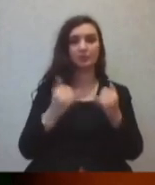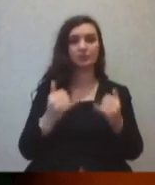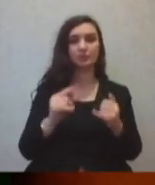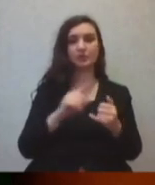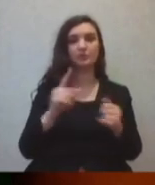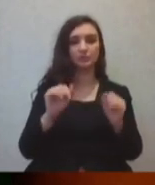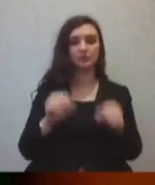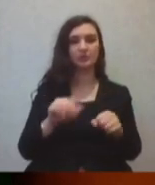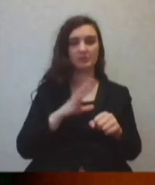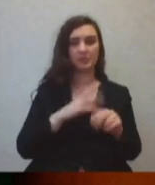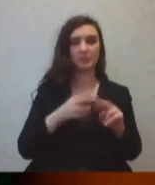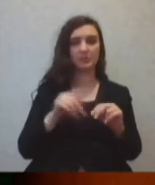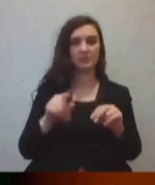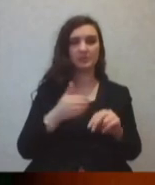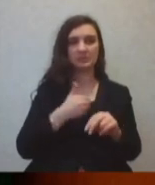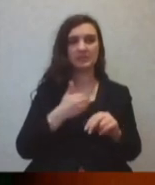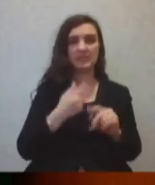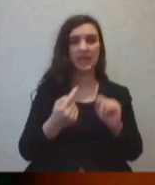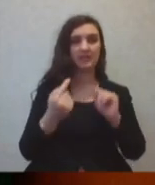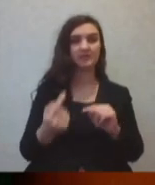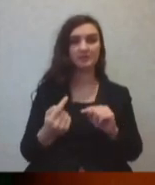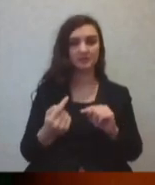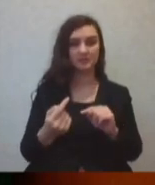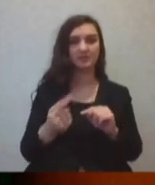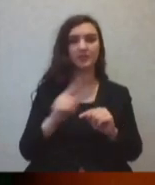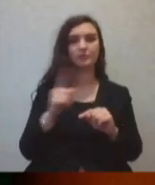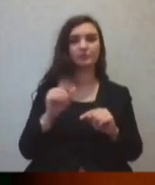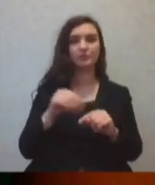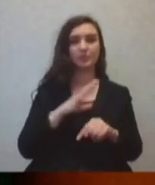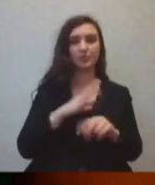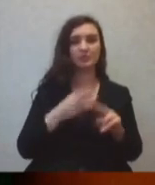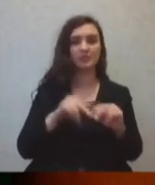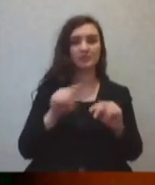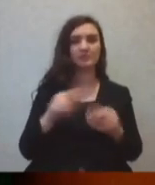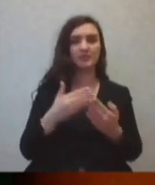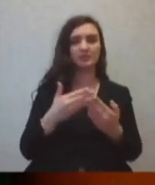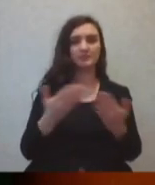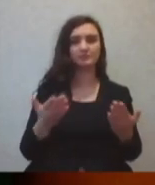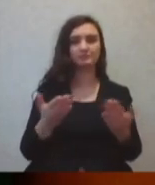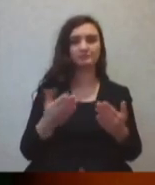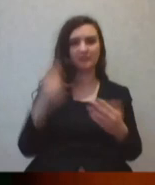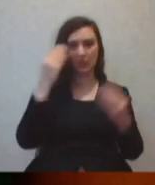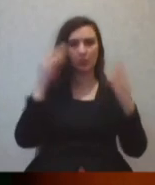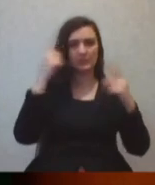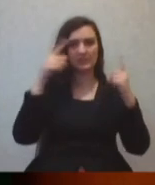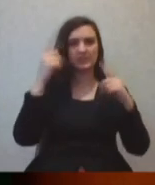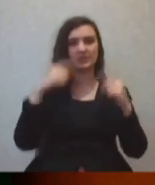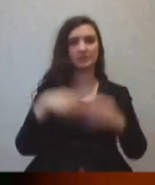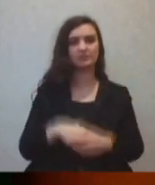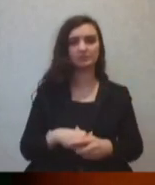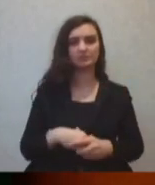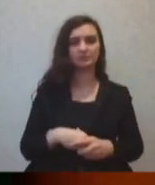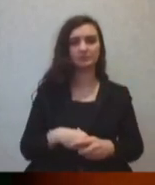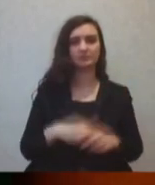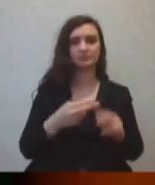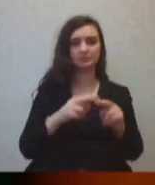რატომ შეიძლება იყოს ეს ბიძგი აგრესიის გამჟღავნებისათვის, რატომ შეიძლება იყოს ეს, თქვათ, ილუზია რეალობიდან გაქცევის